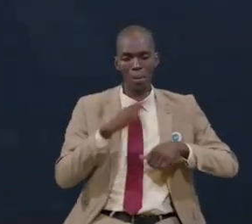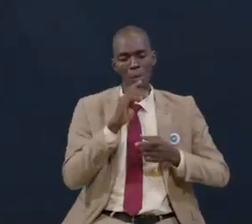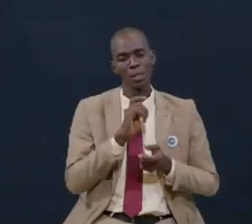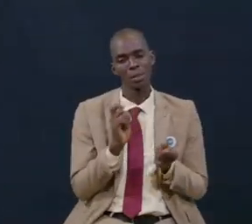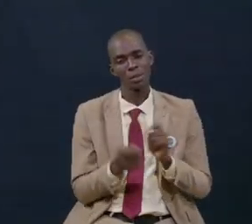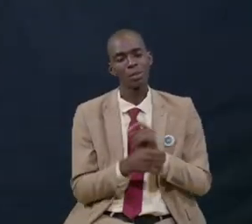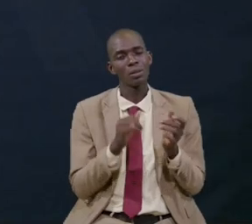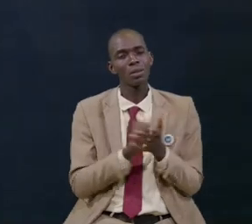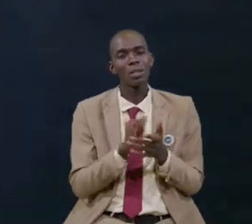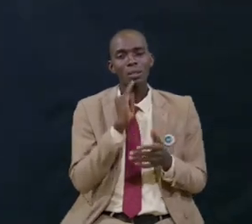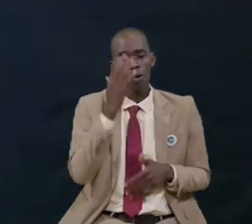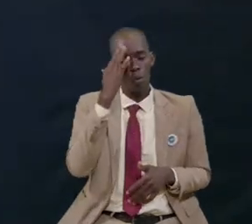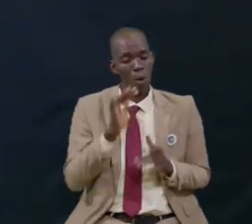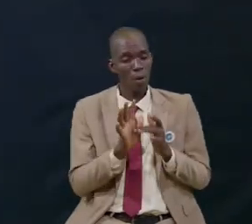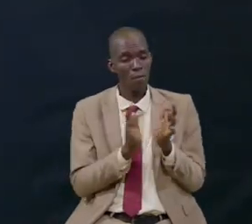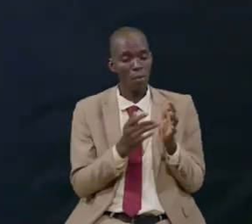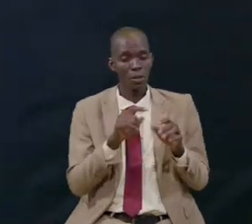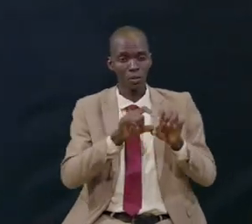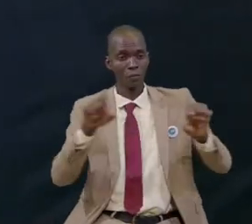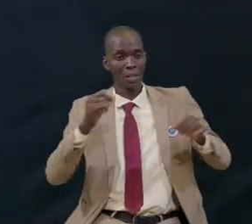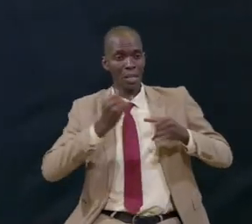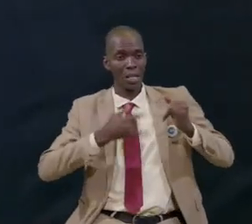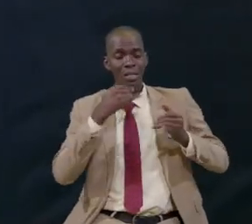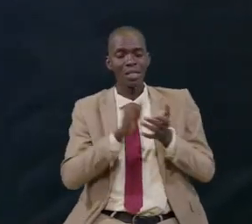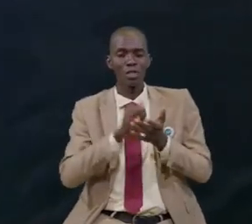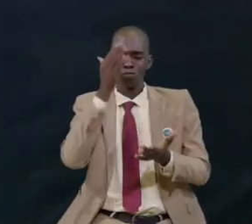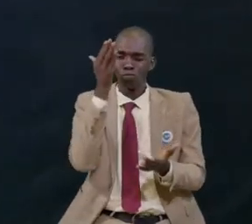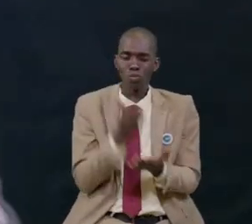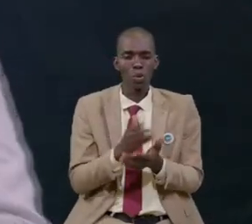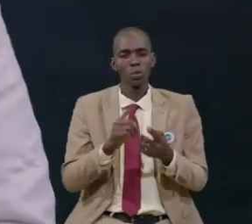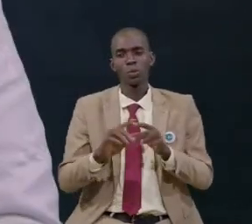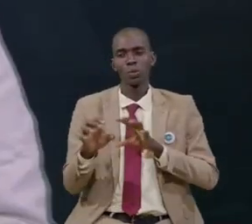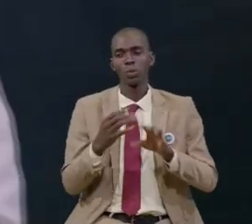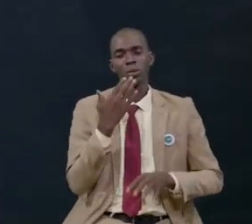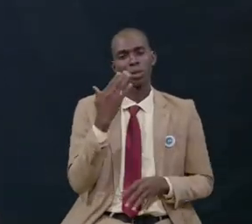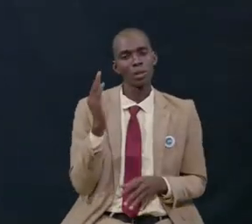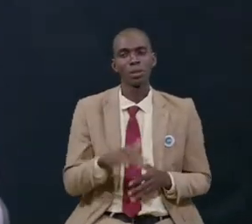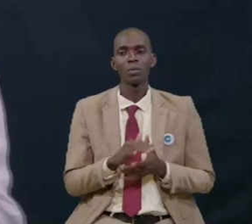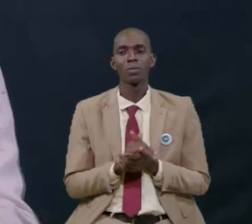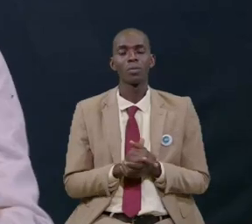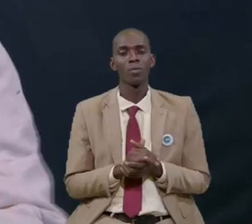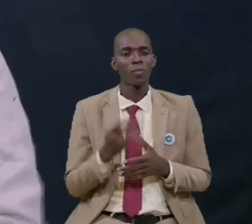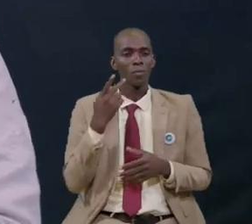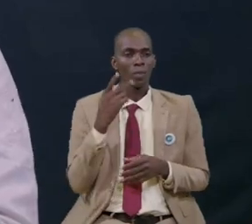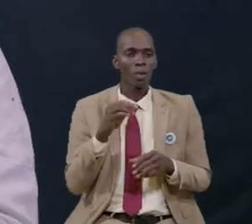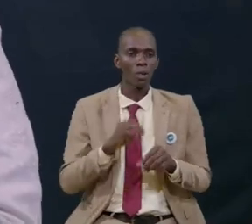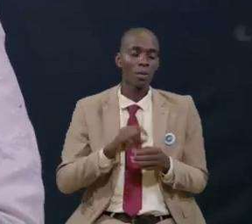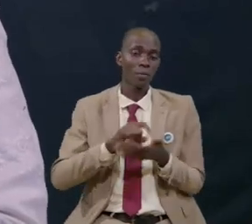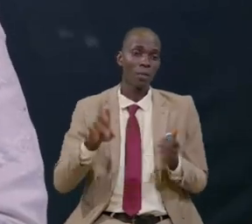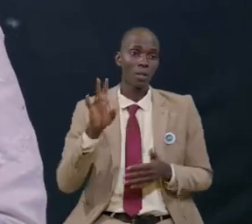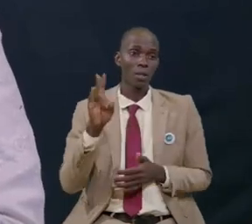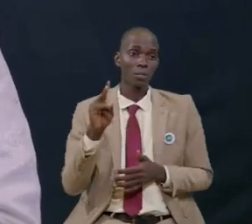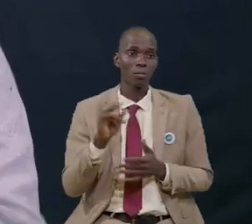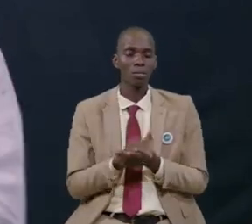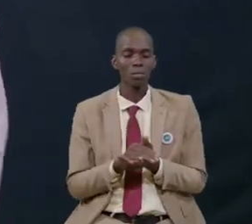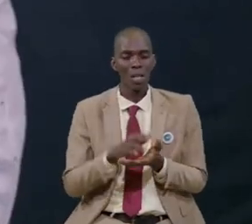Que cesser de faire le mal. Voilà le verset 17. 17 dit, apprenez